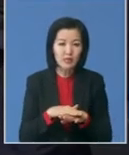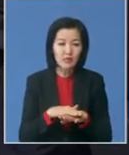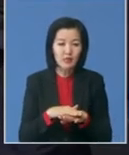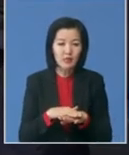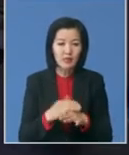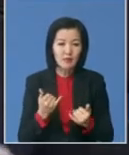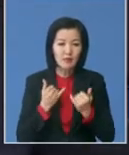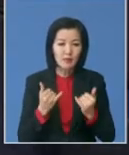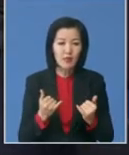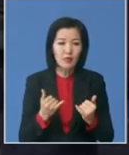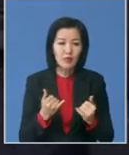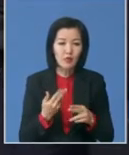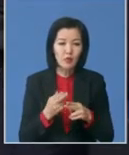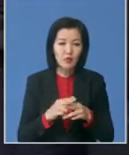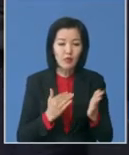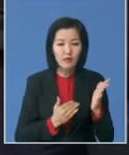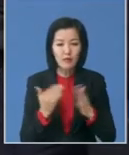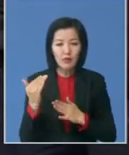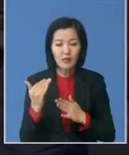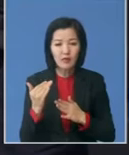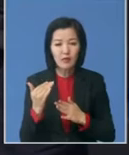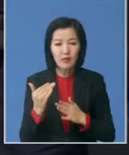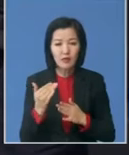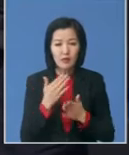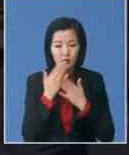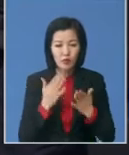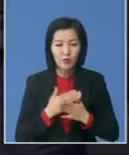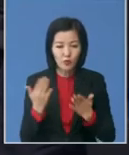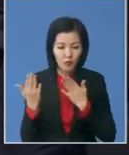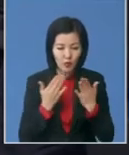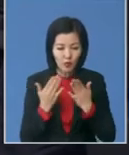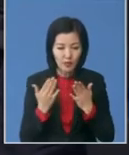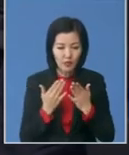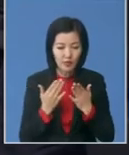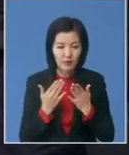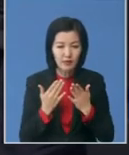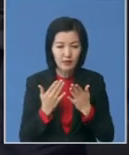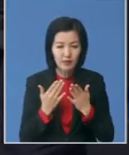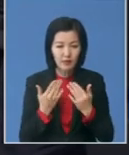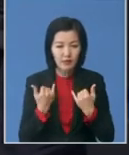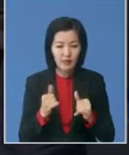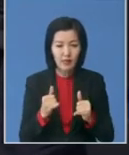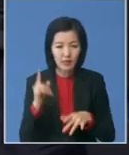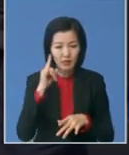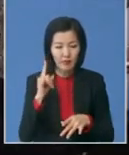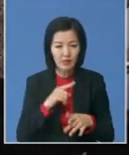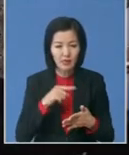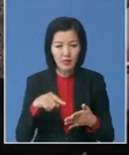беделі өте биік, біз өзіміз сүйіп оқитын сондай таңғажайып қазақтың ақын